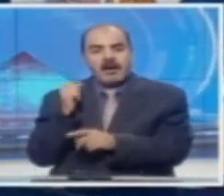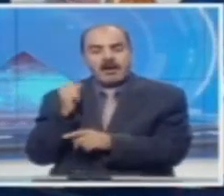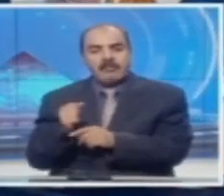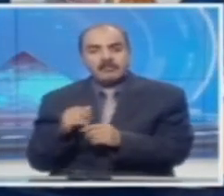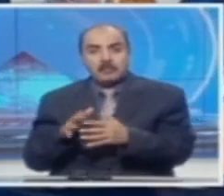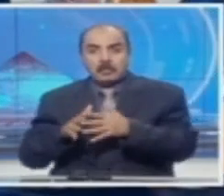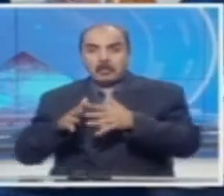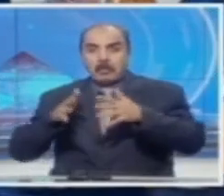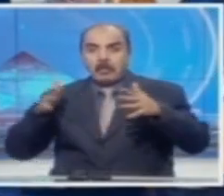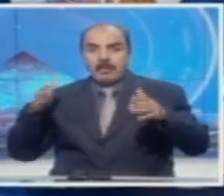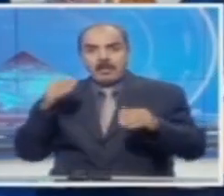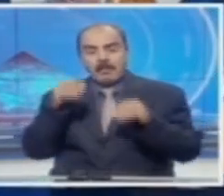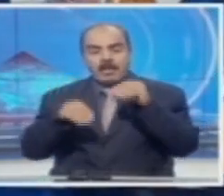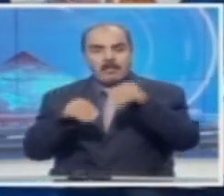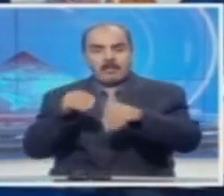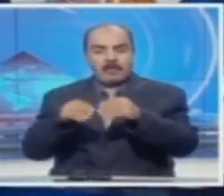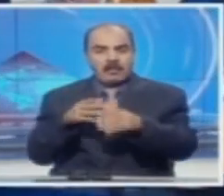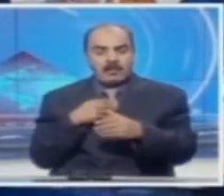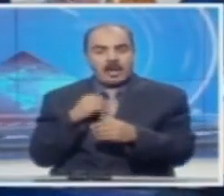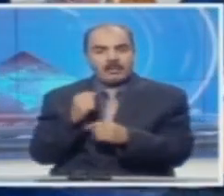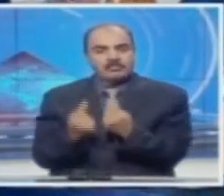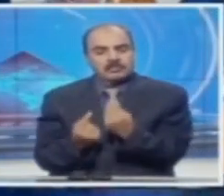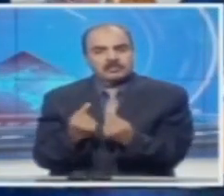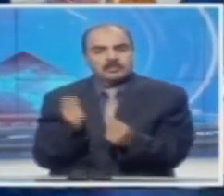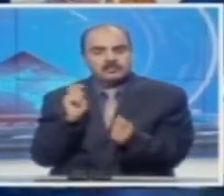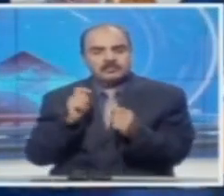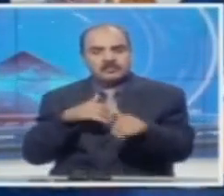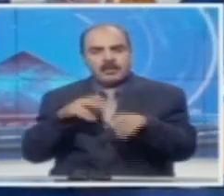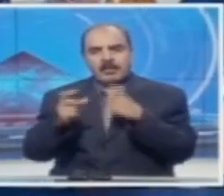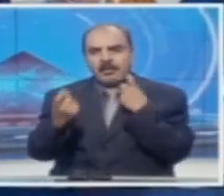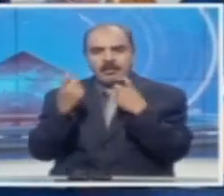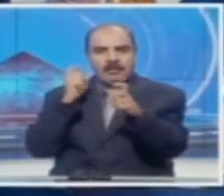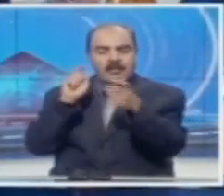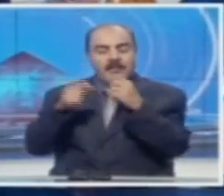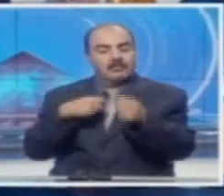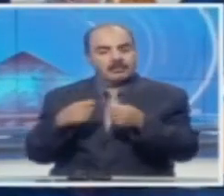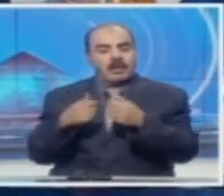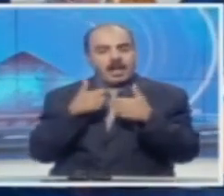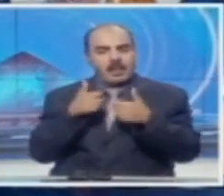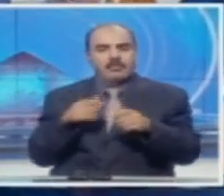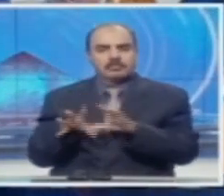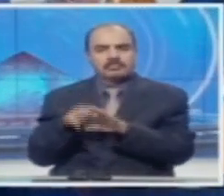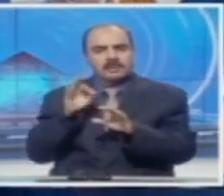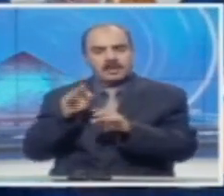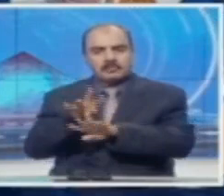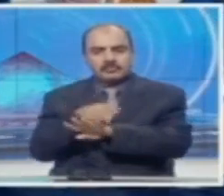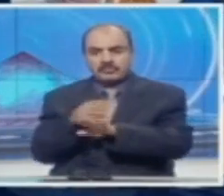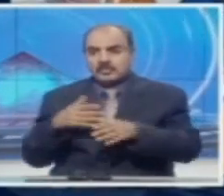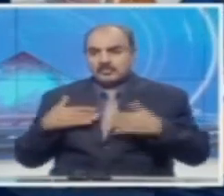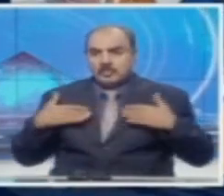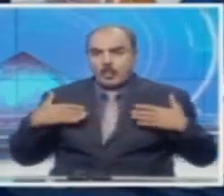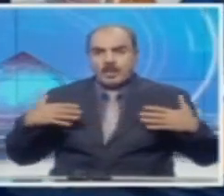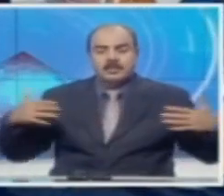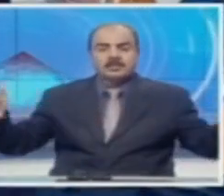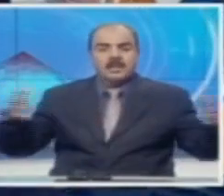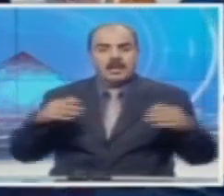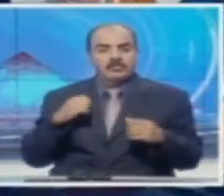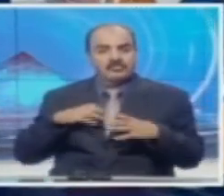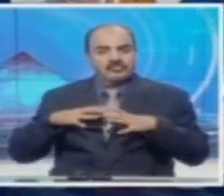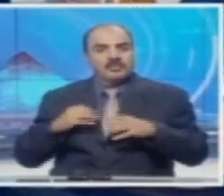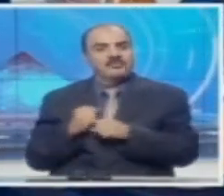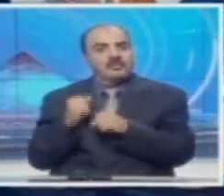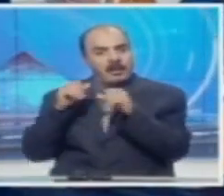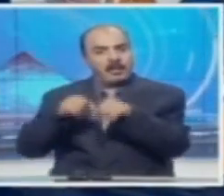الشاسعة المستصلحة وما يستتبعها من حركة نقل وتجارة ضخمة وكثافة تشغيل وعمالة